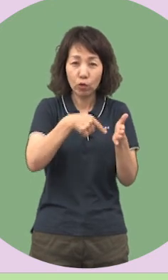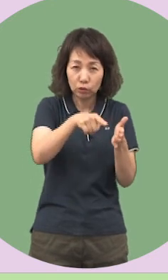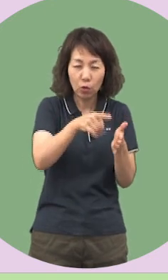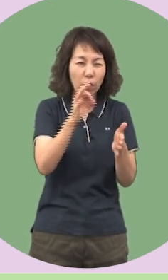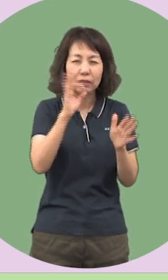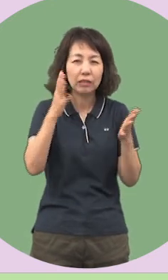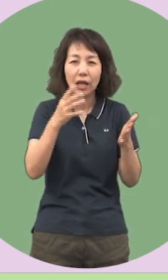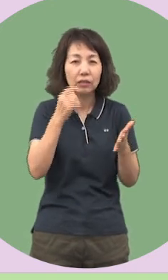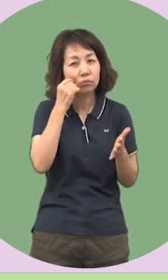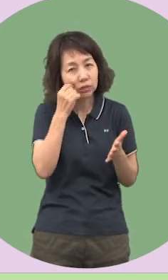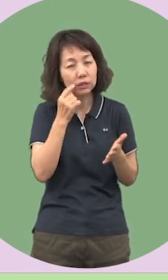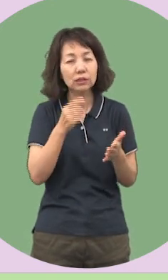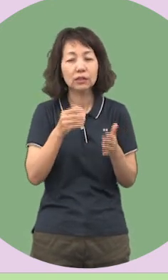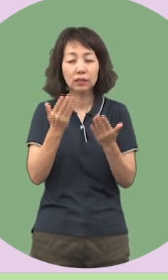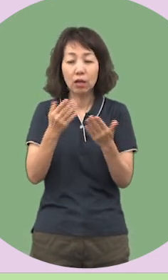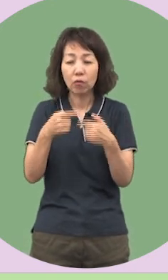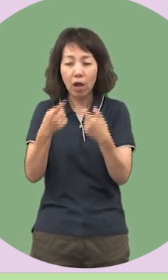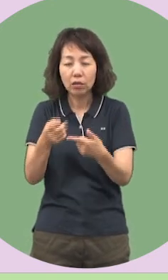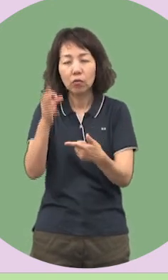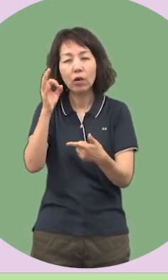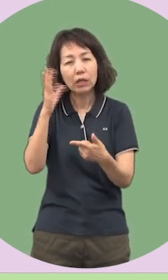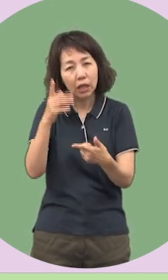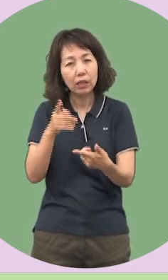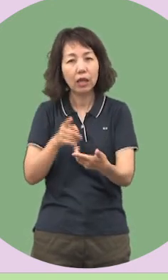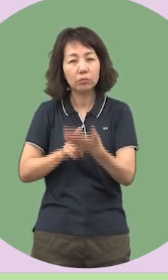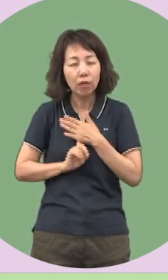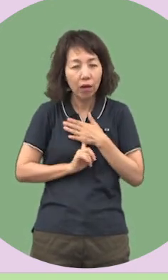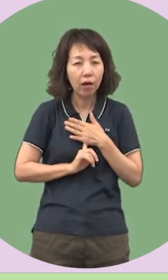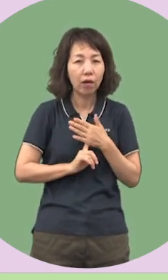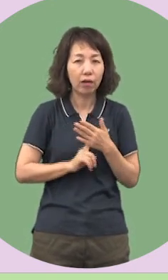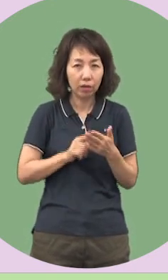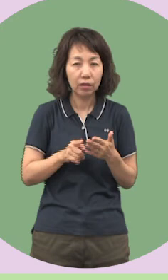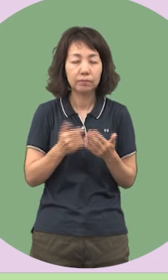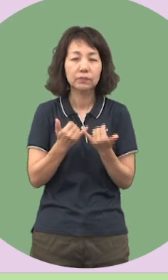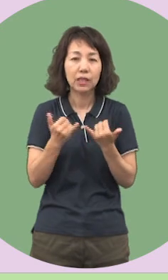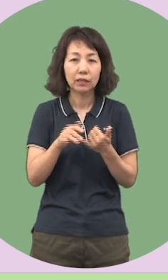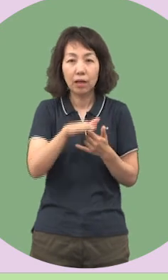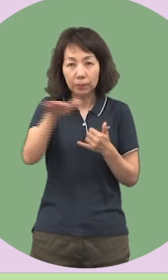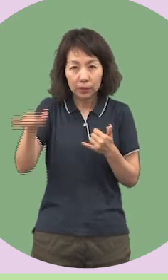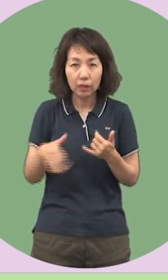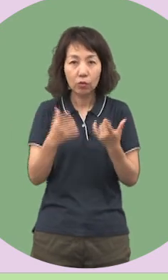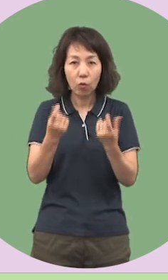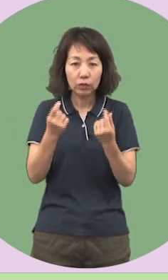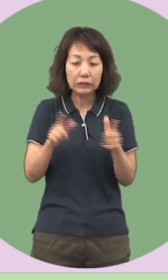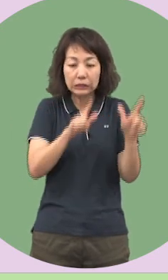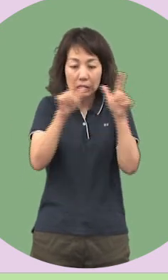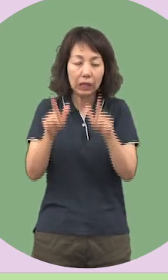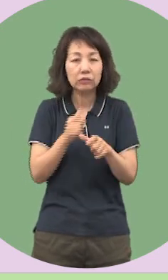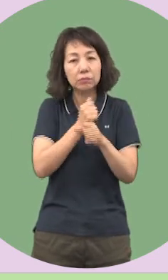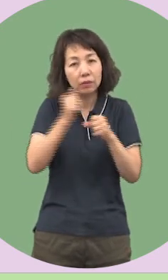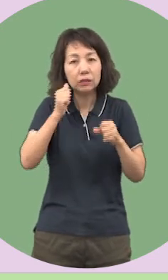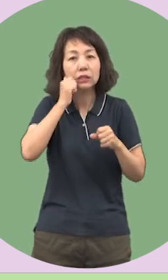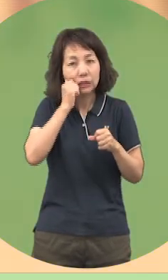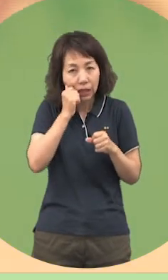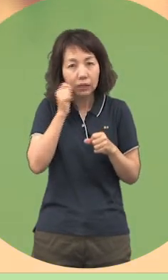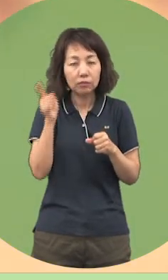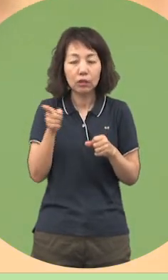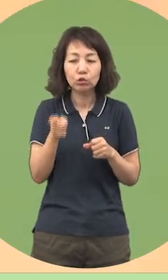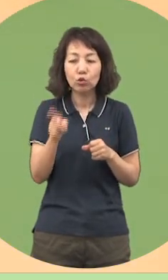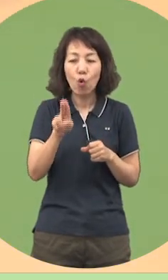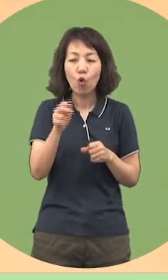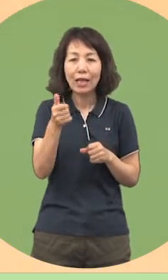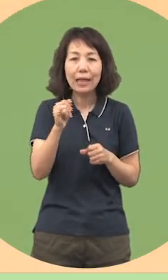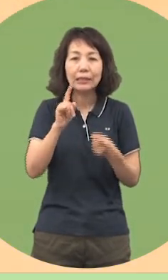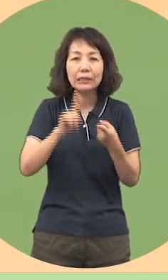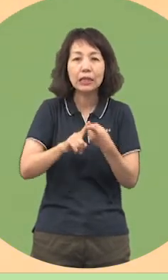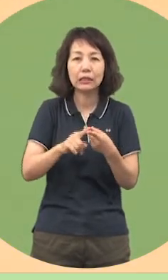うなどといった、みんなと同じような生活を送ることが難しい相対的貧困。子ども